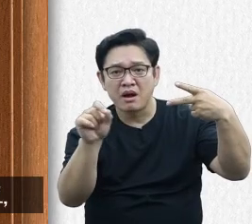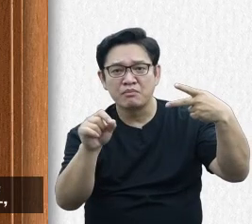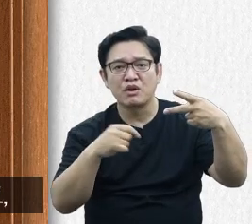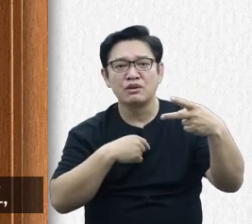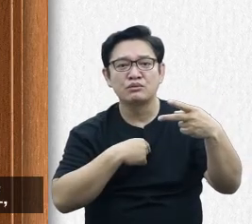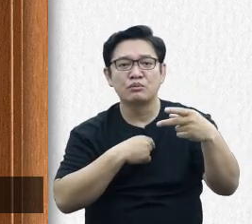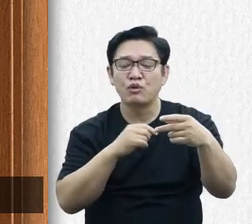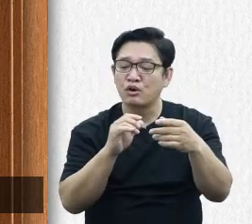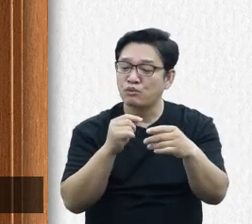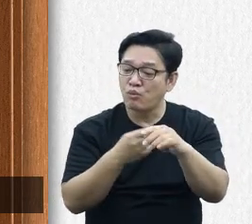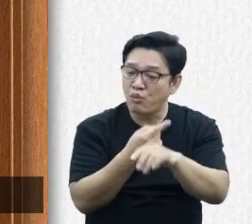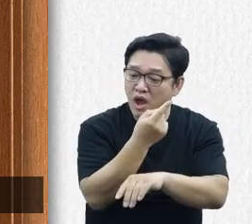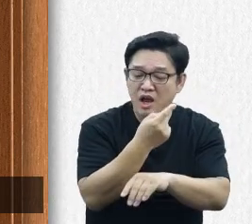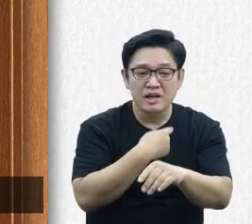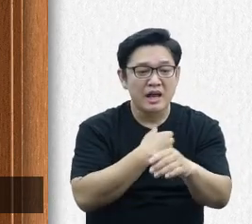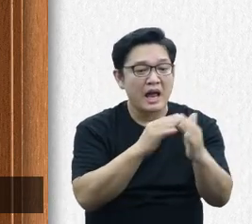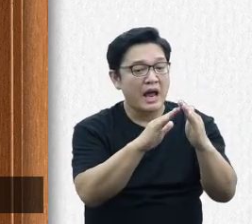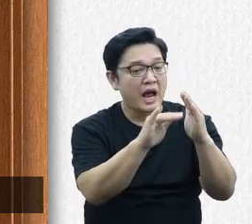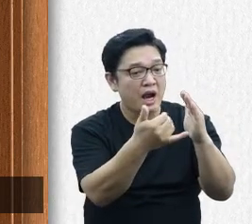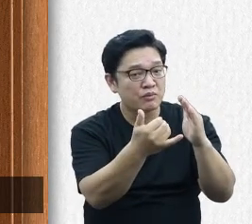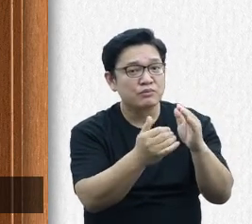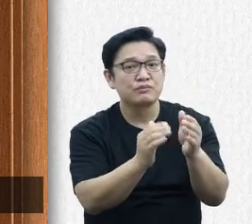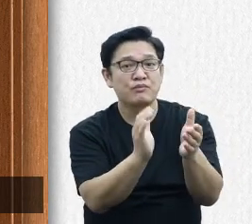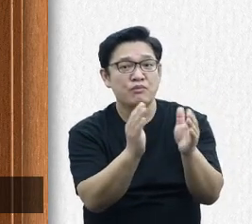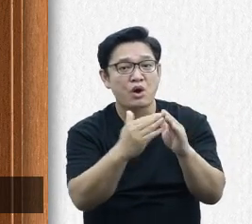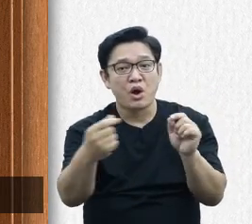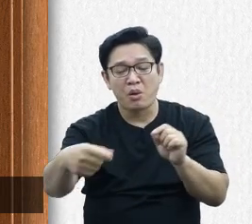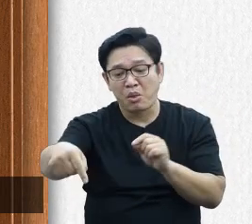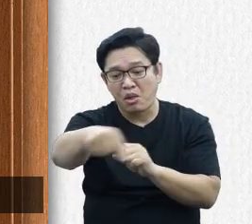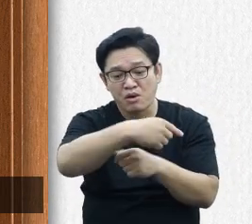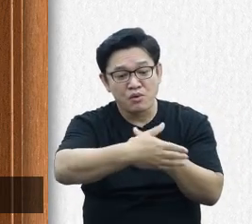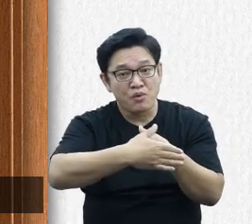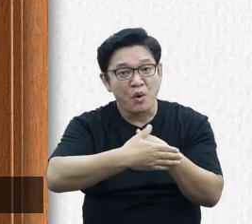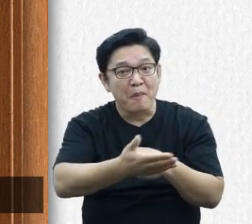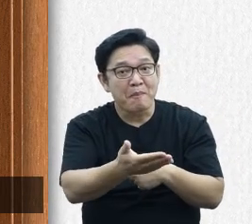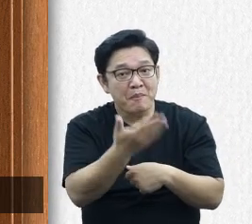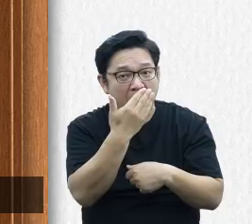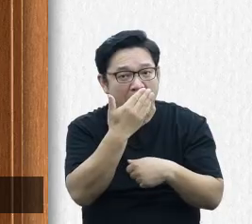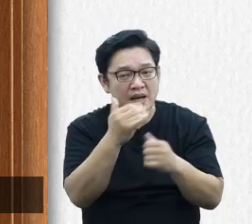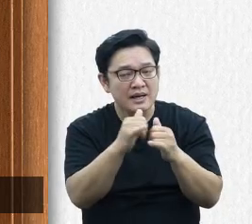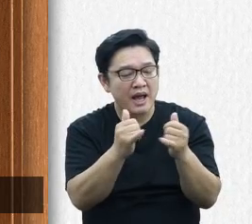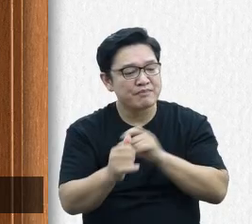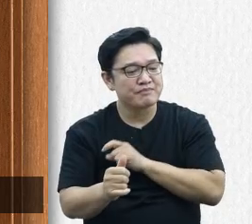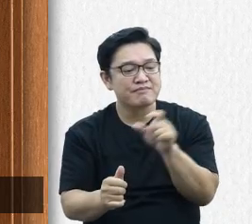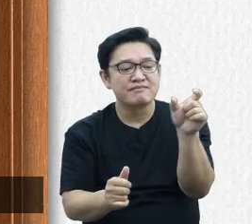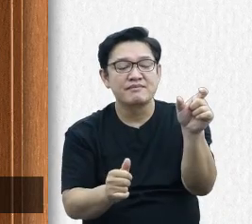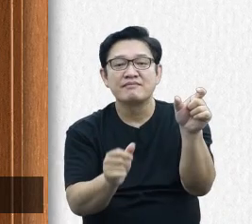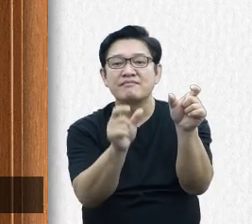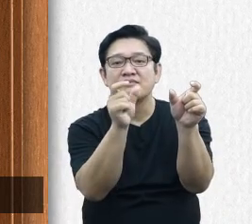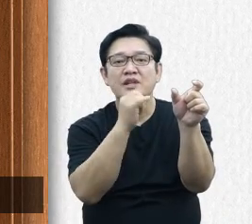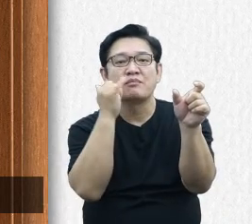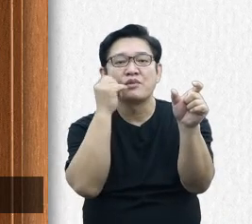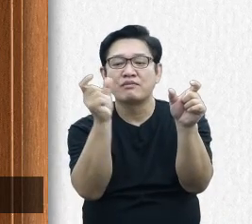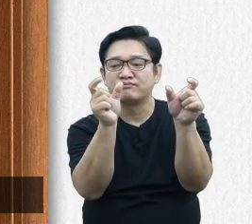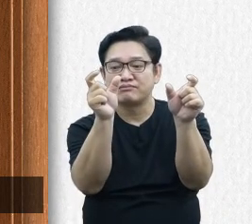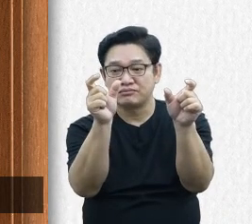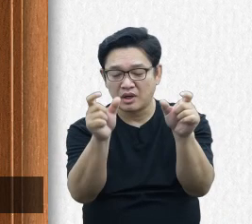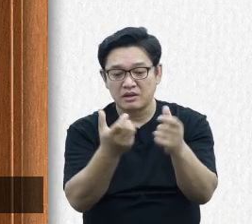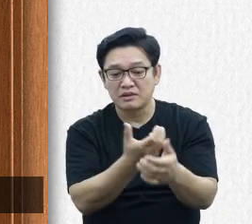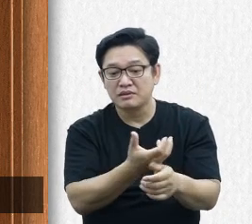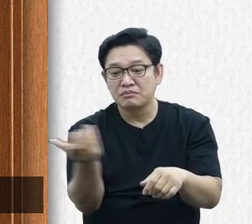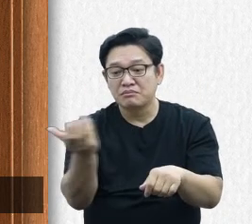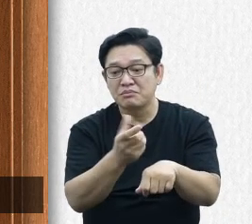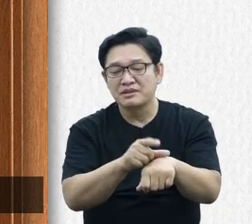2순위를 적고 그 외에 가족이나 나를 도와줄 수 있는 가까운 사람들의 이름과 연락처, 이동